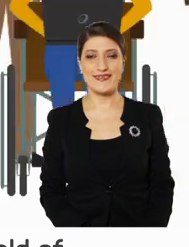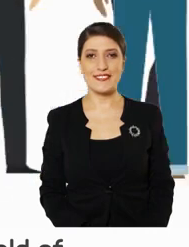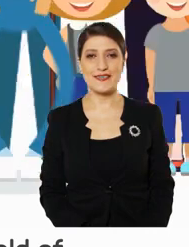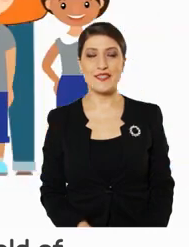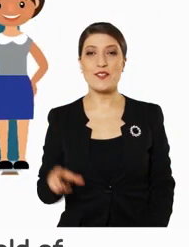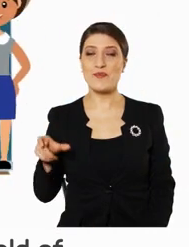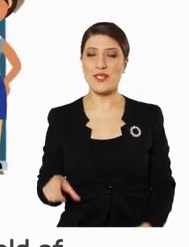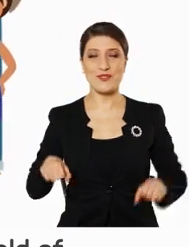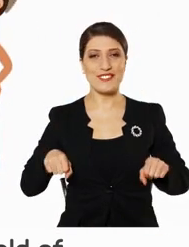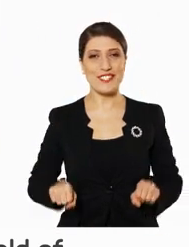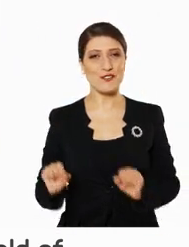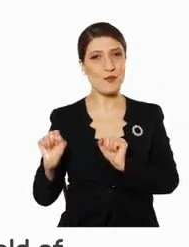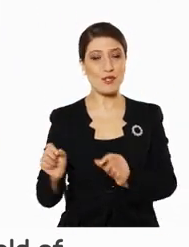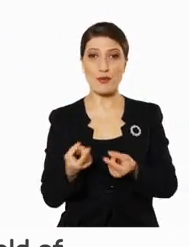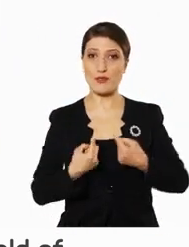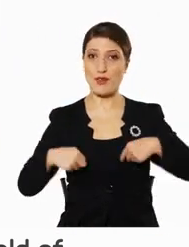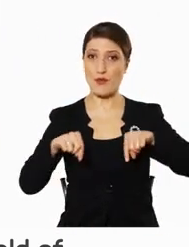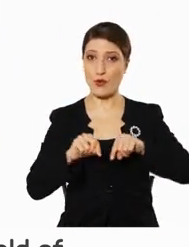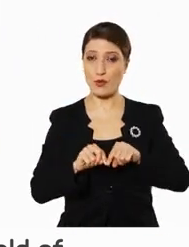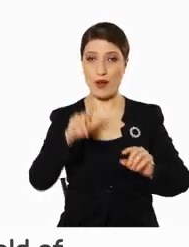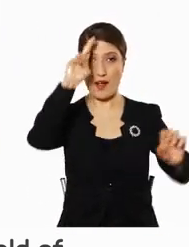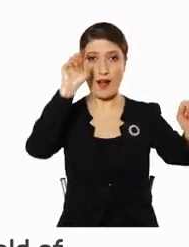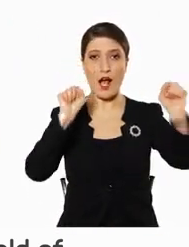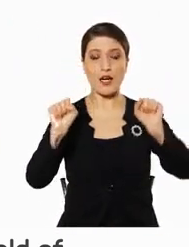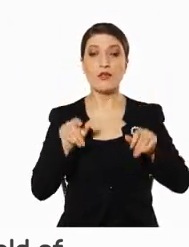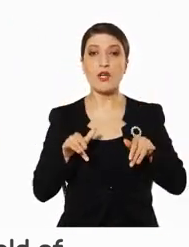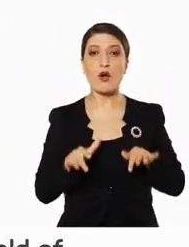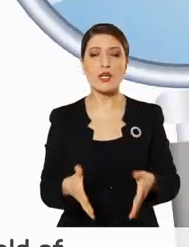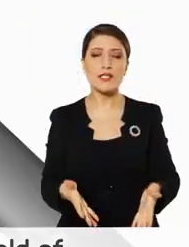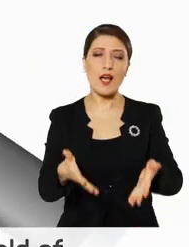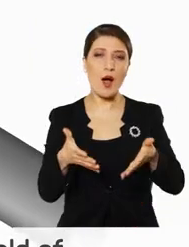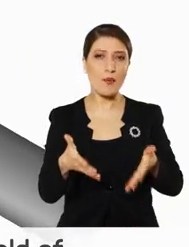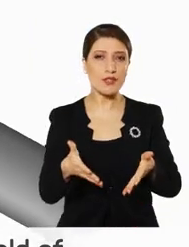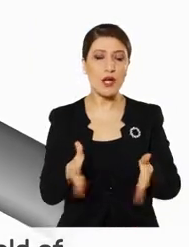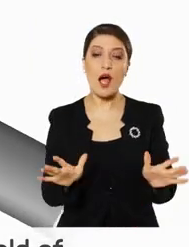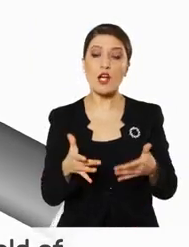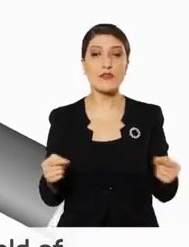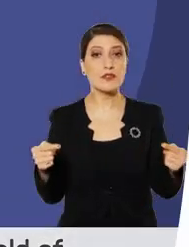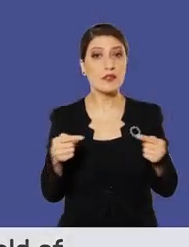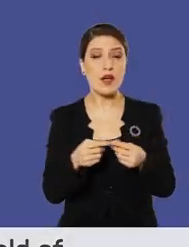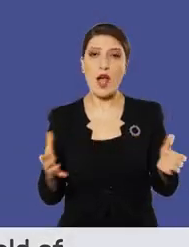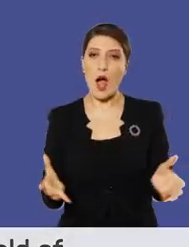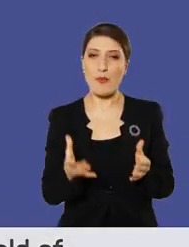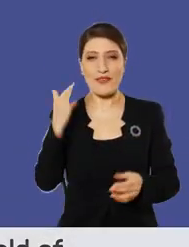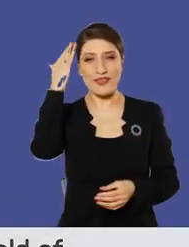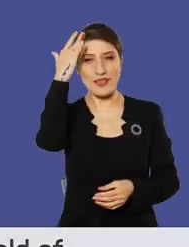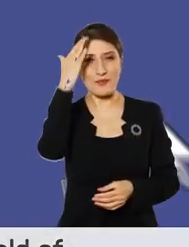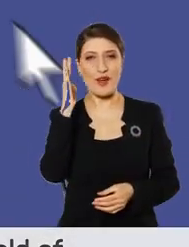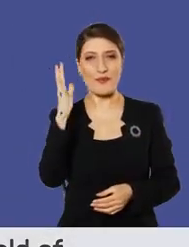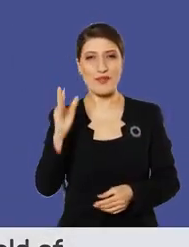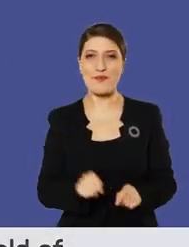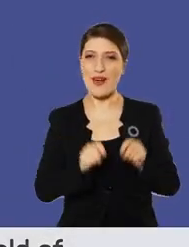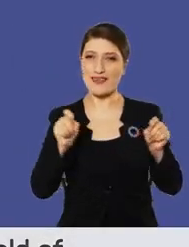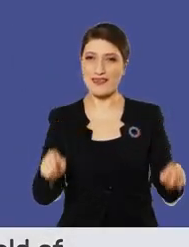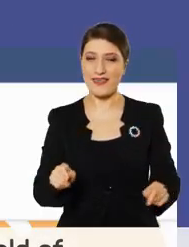Մարդու իրավունք տենի պաշտպանության ոլորդում կարավարության գործունեության թապանց հիկության ու հաշվետ ողականության ապահովման նպատակով